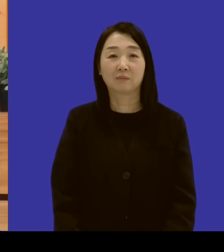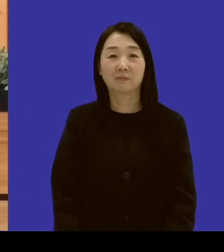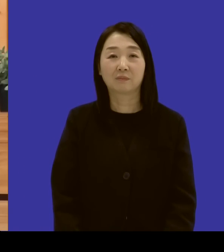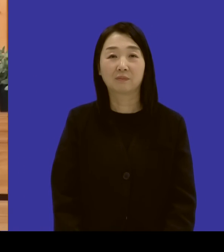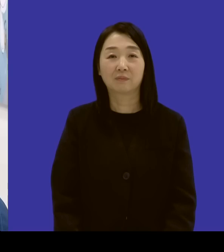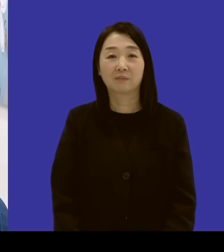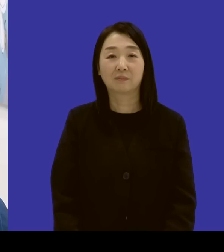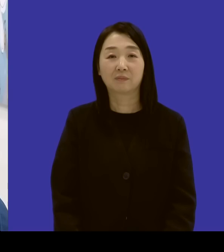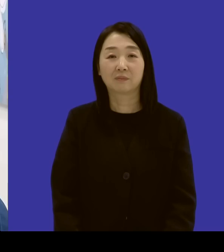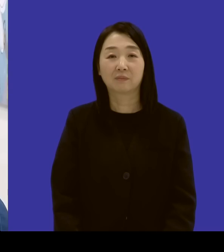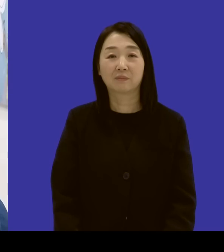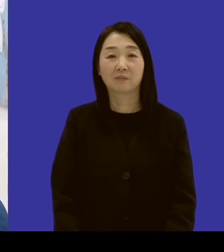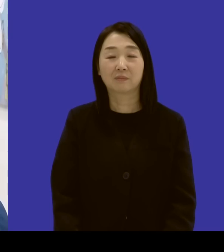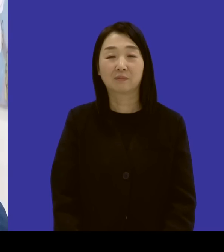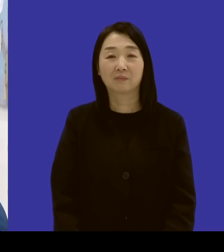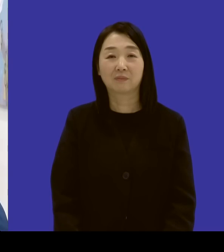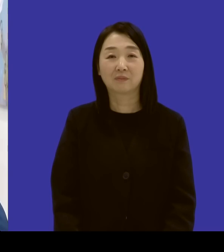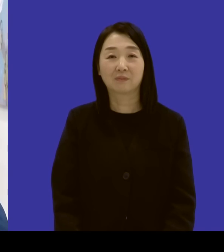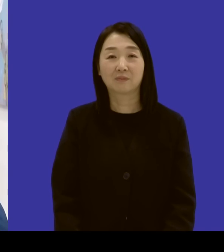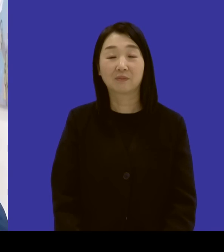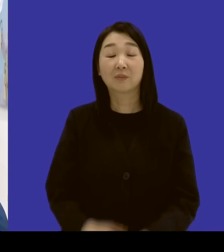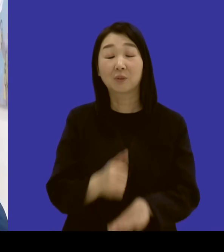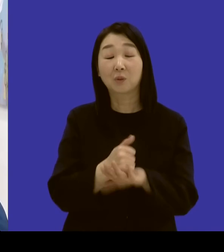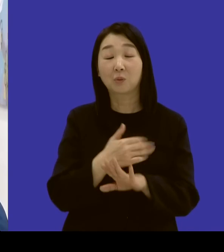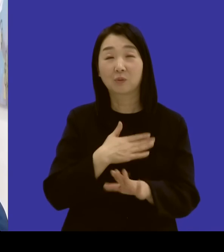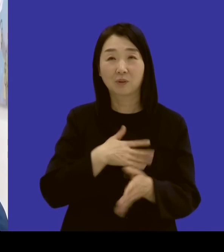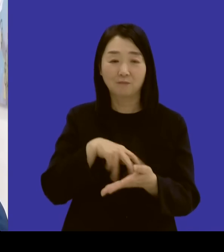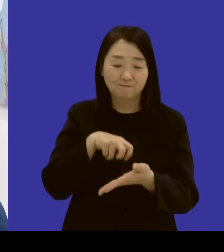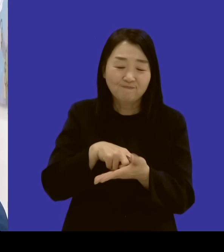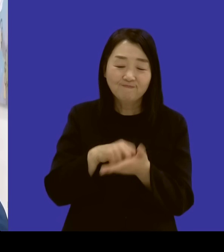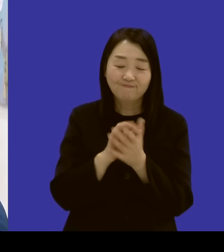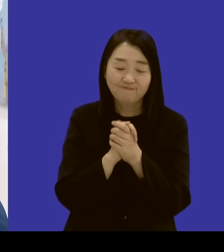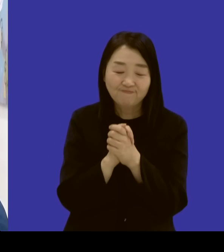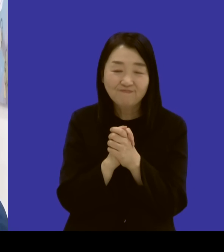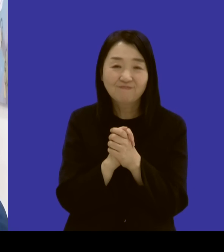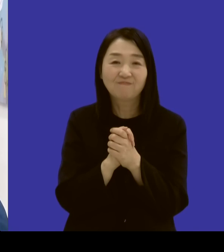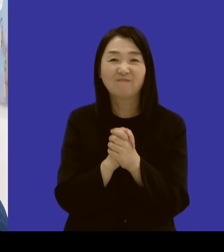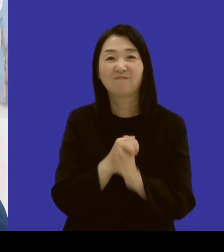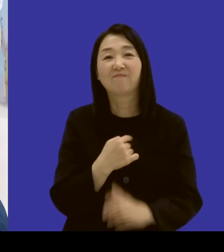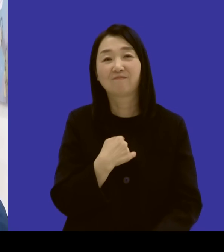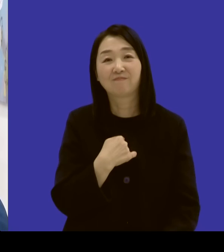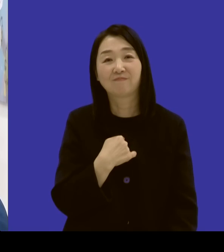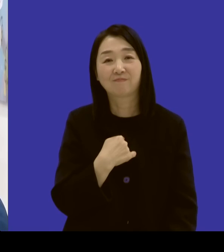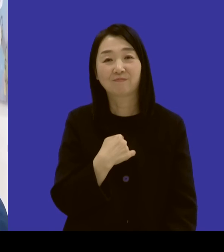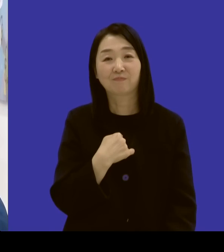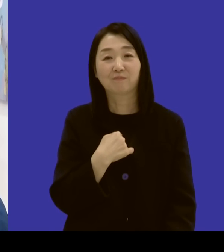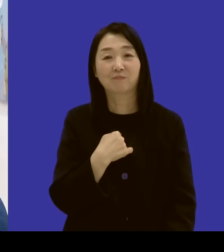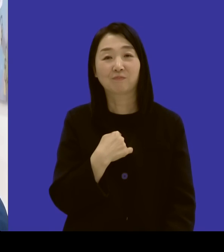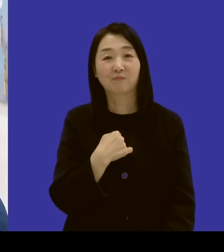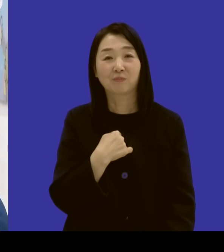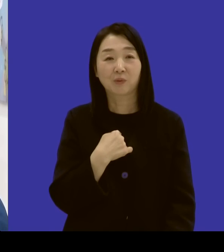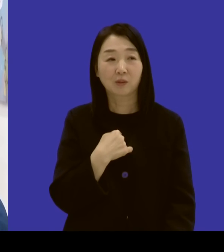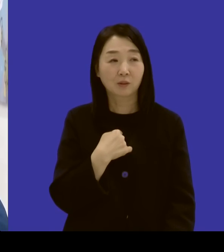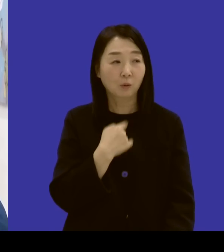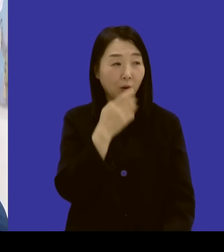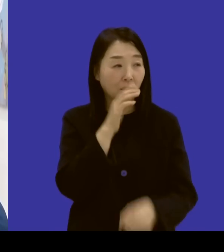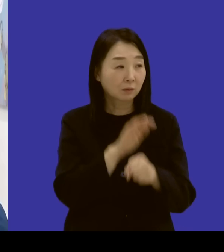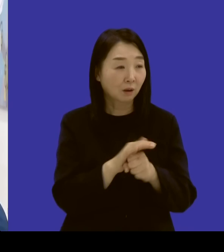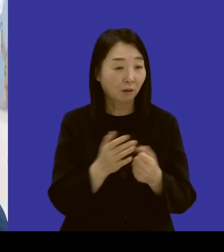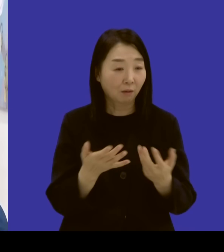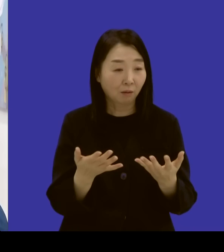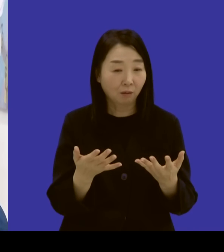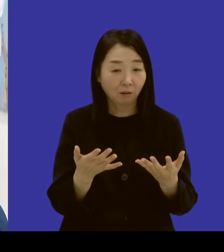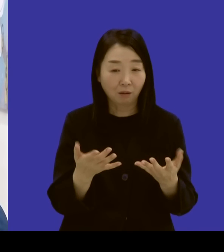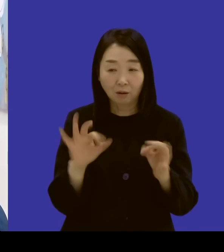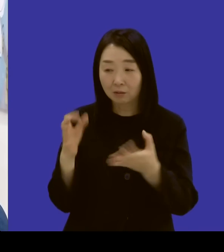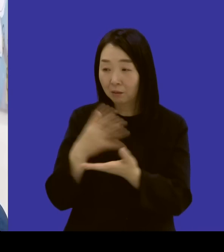그래서 완전히 그냥 그 자리에서 무릎 꿇고 이제 기도하기 시작하는 거죠. 저 완전히 너무 황당했어요. 너무너무 황당했고